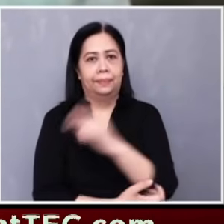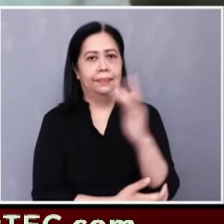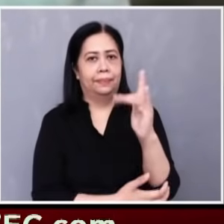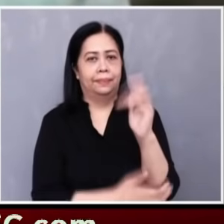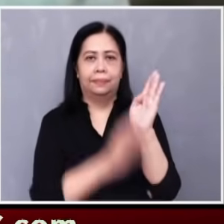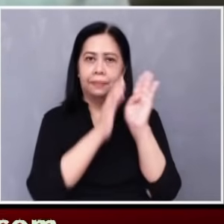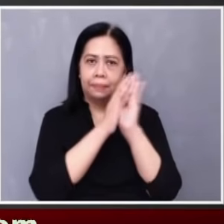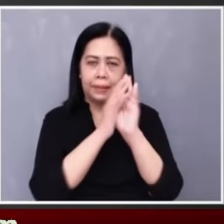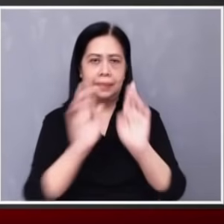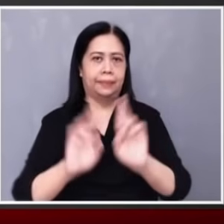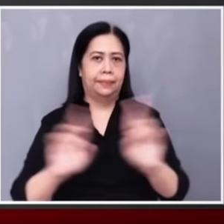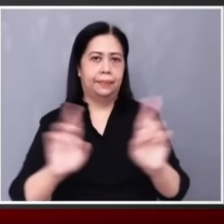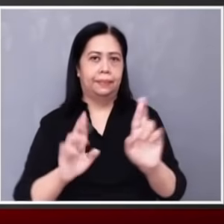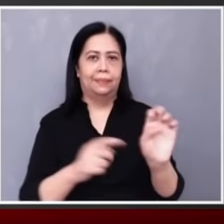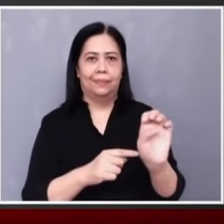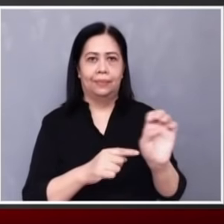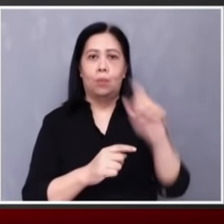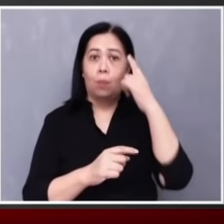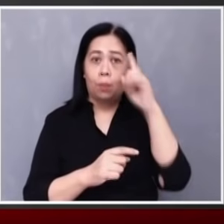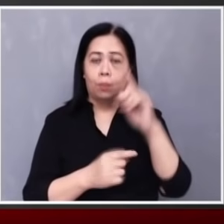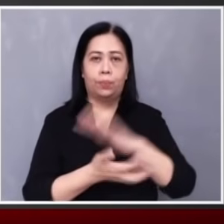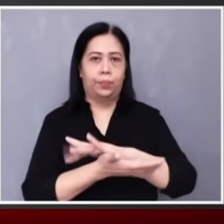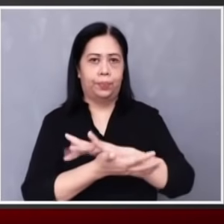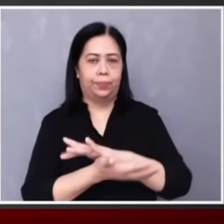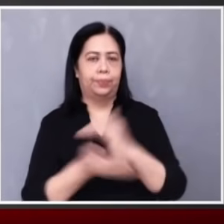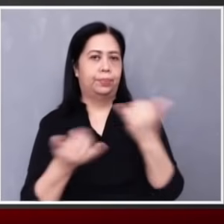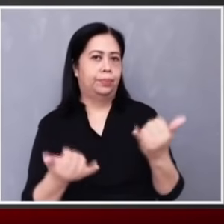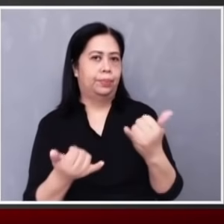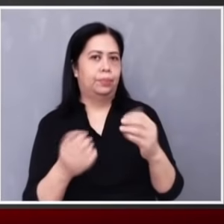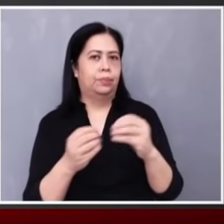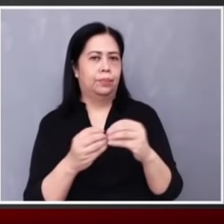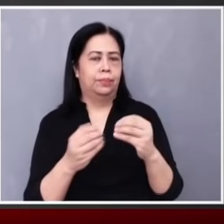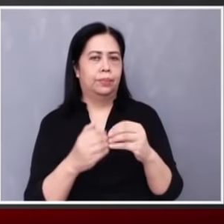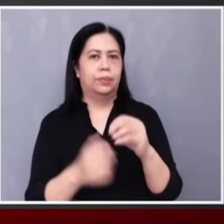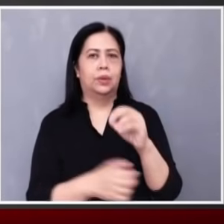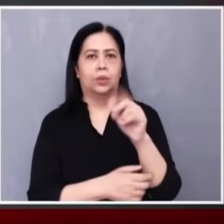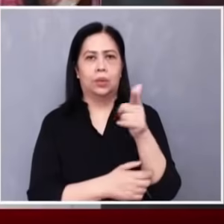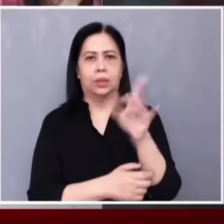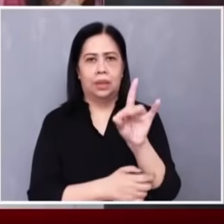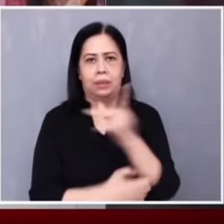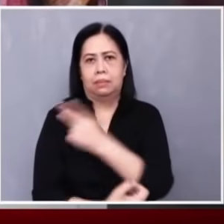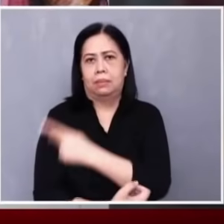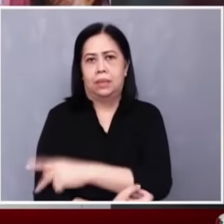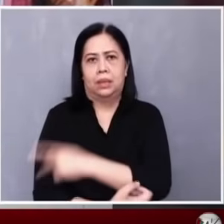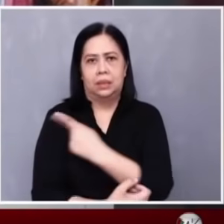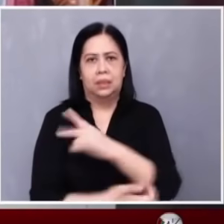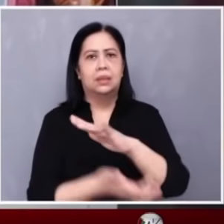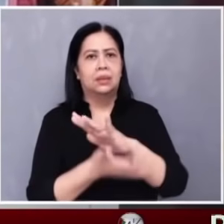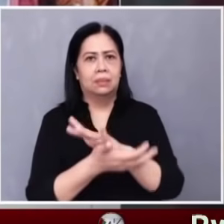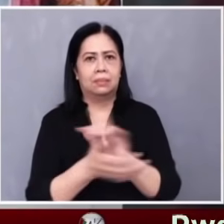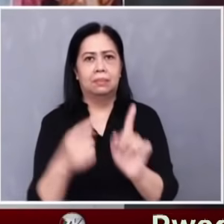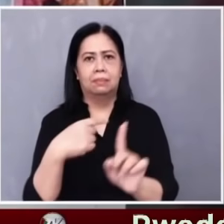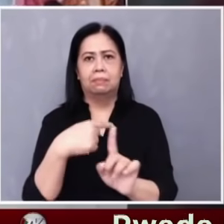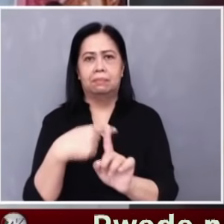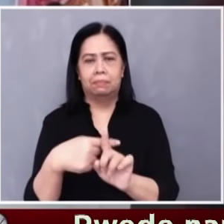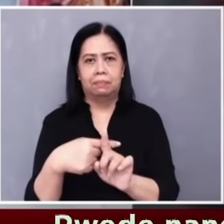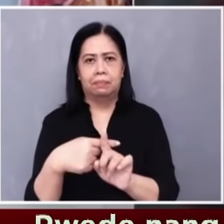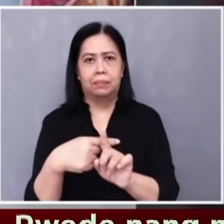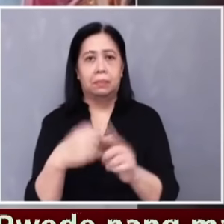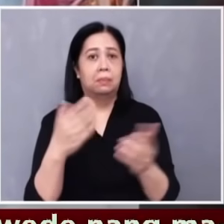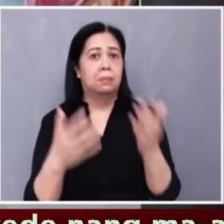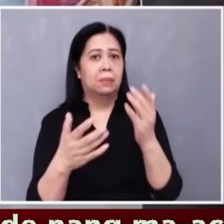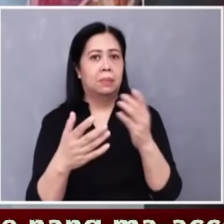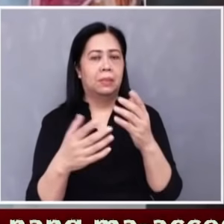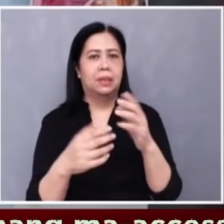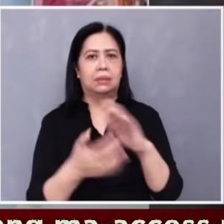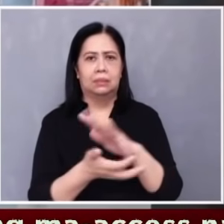hinanda para sa COVID. Kasalukuyan silang may 28 pasyente na COVID positive at probable COVID.